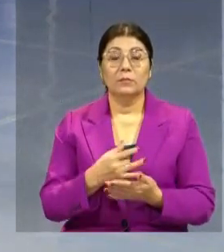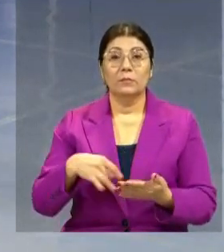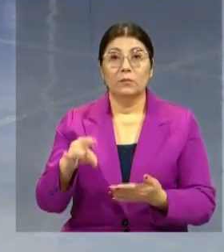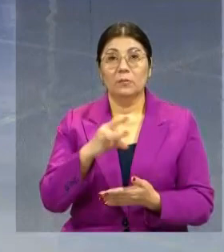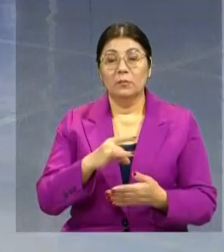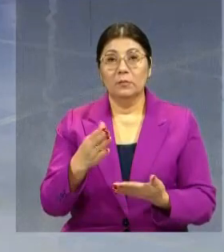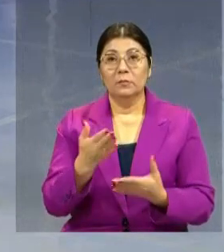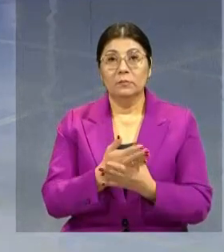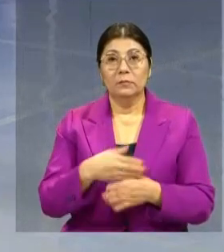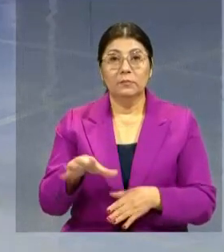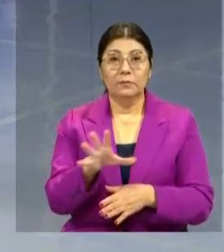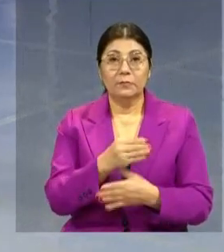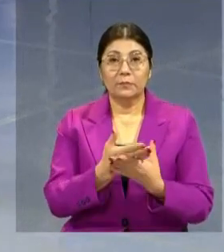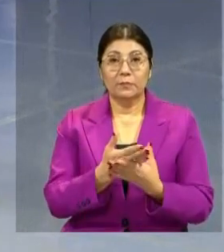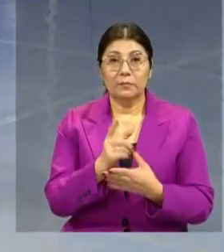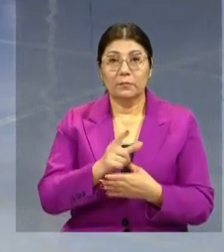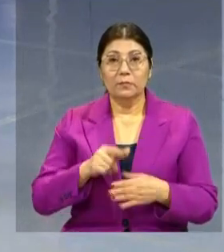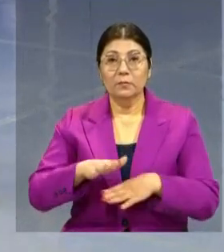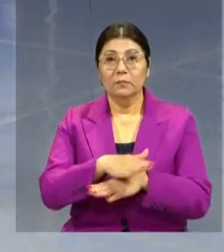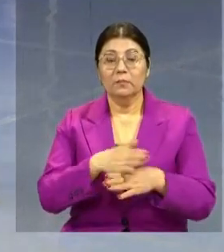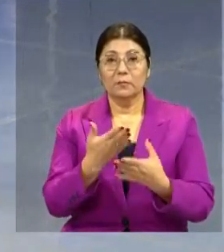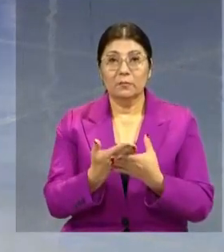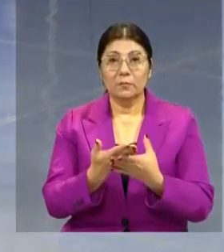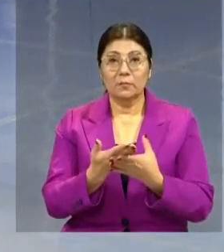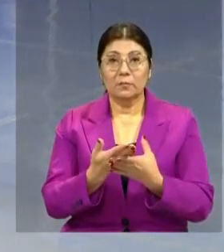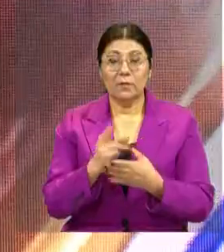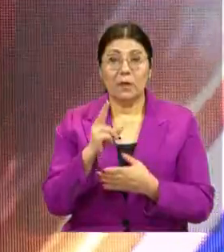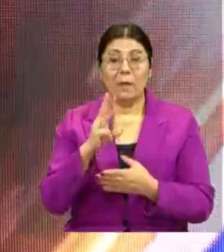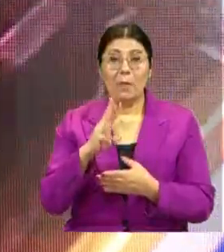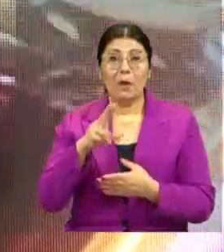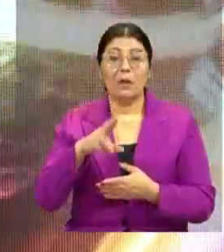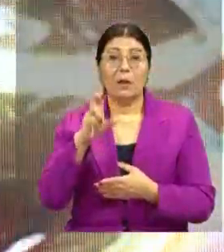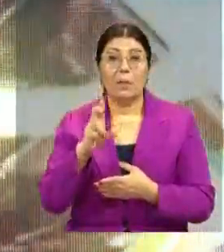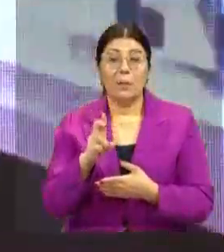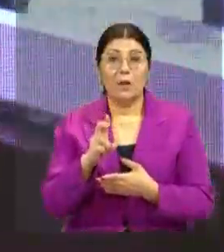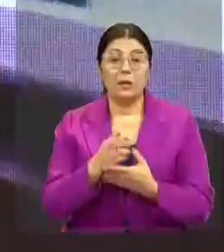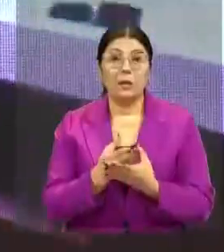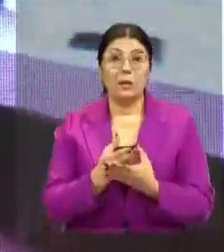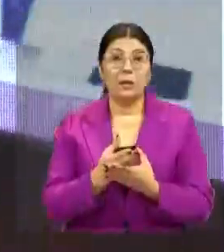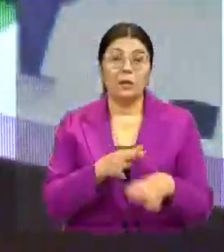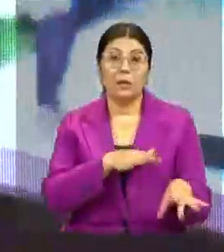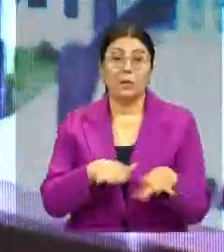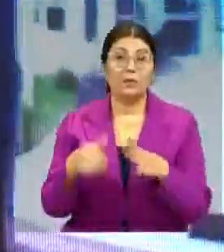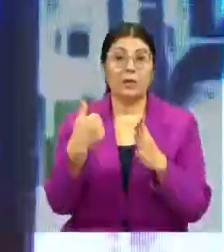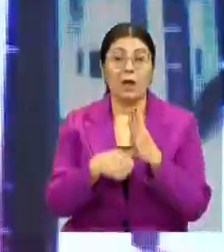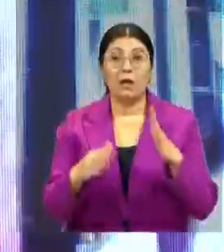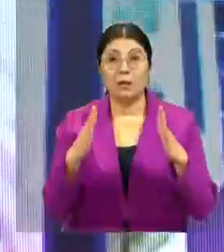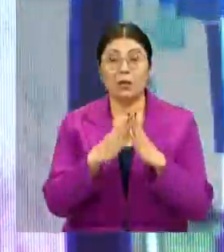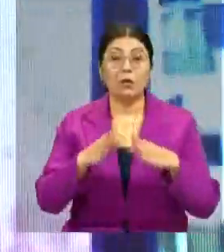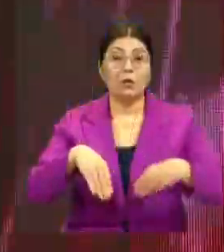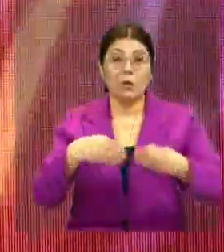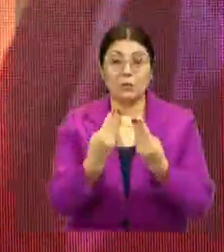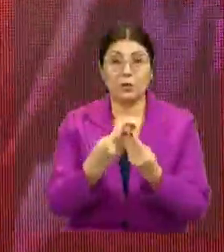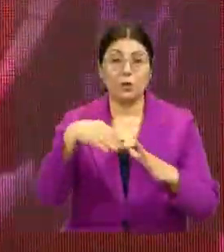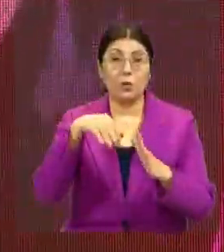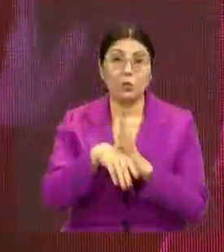көмегімен көп деген халыққа осы қымыдымының 50-сі пәтері акциясы аясында біз 6 үй тапсырдық мәселен.